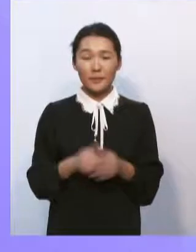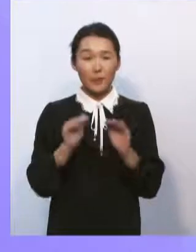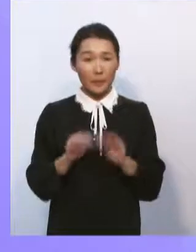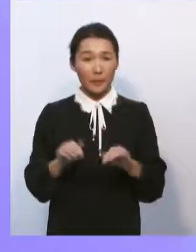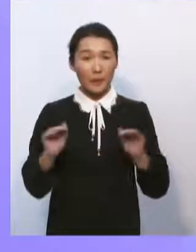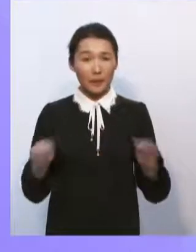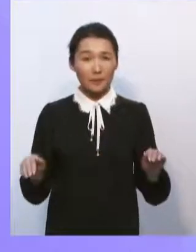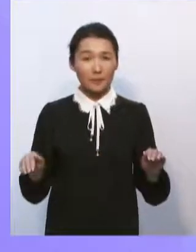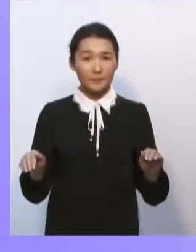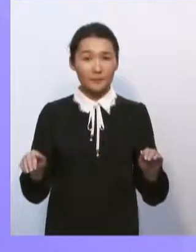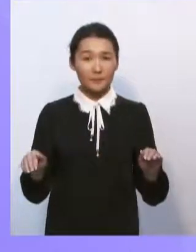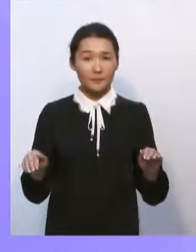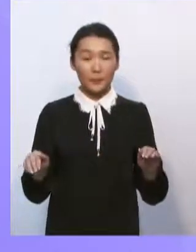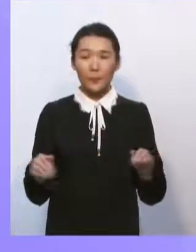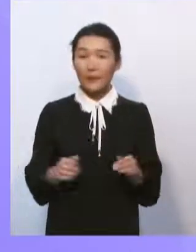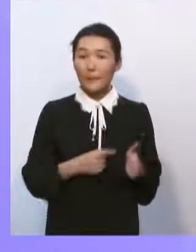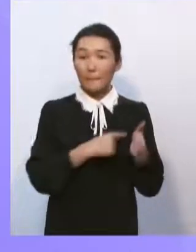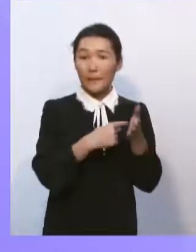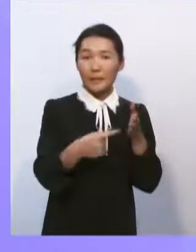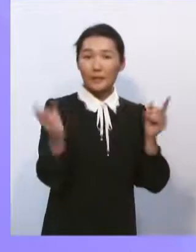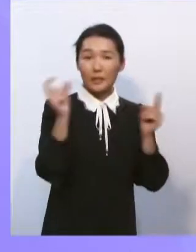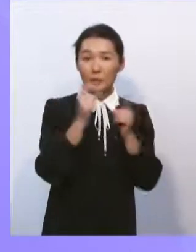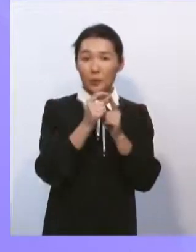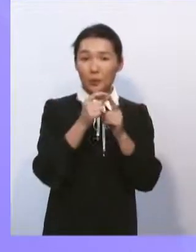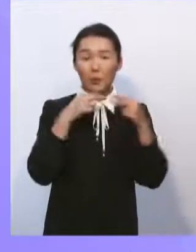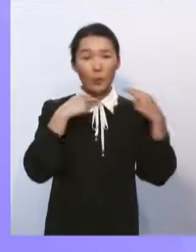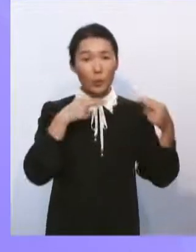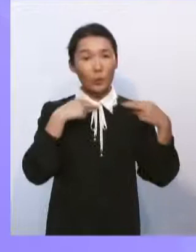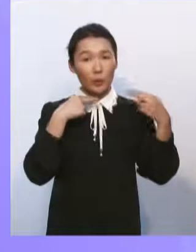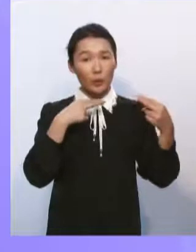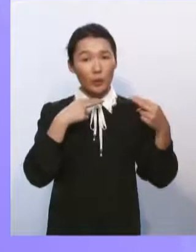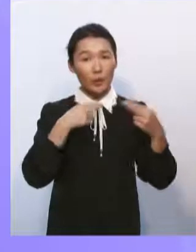Балдар, белгиленген сөздөргө көңүл бургула.